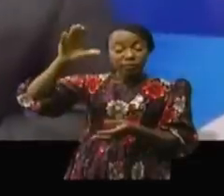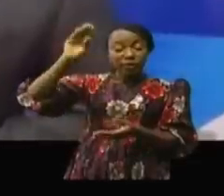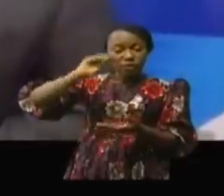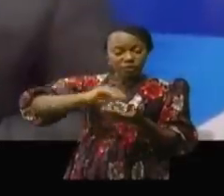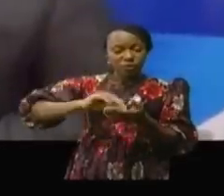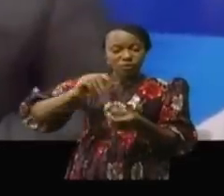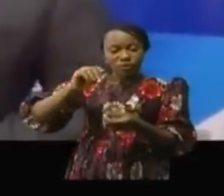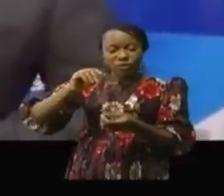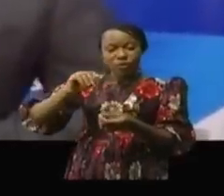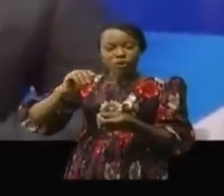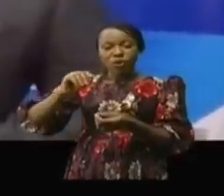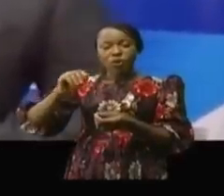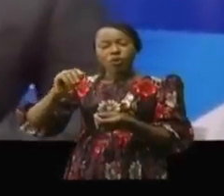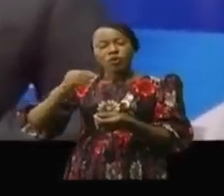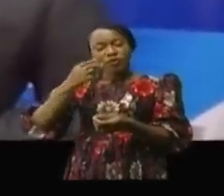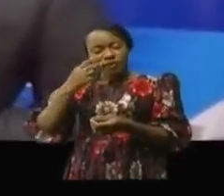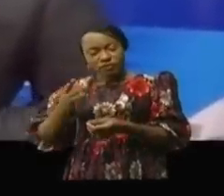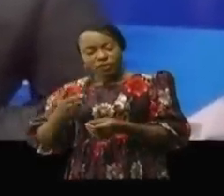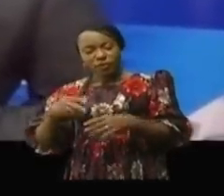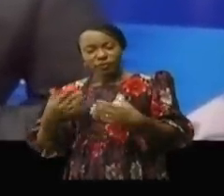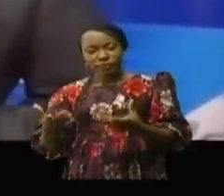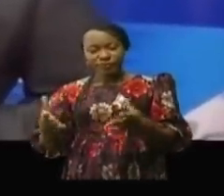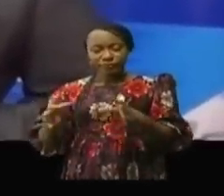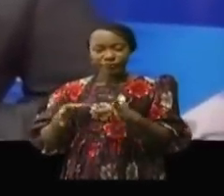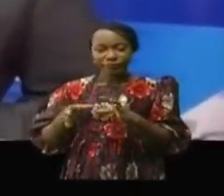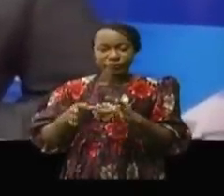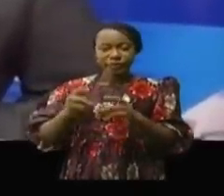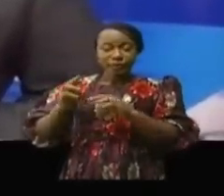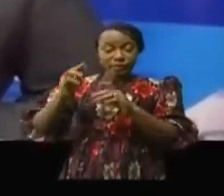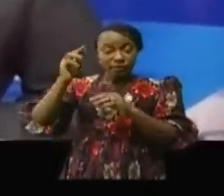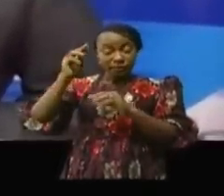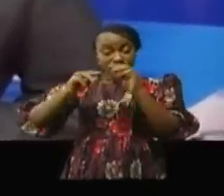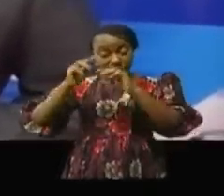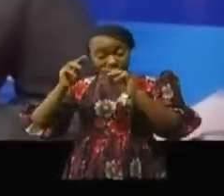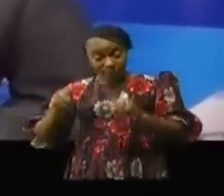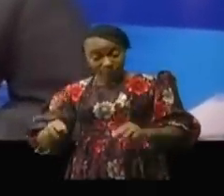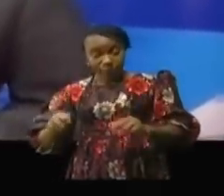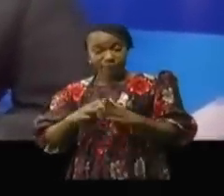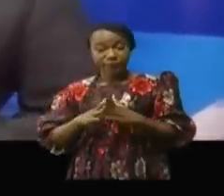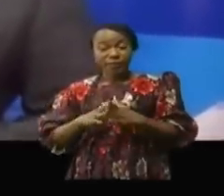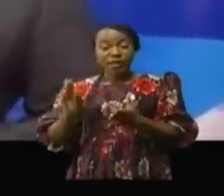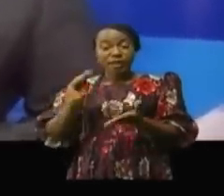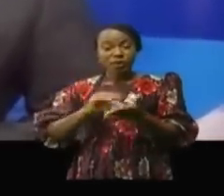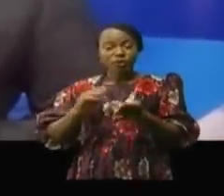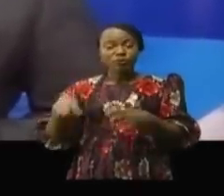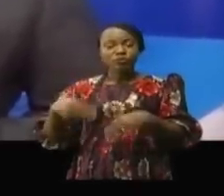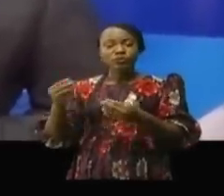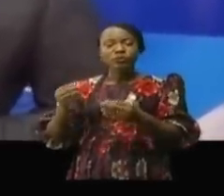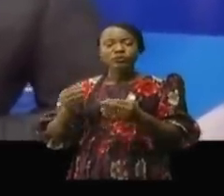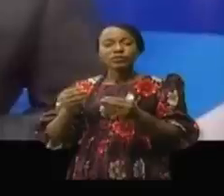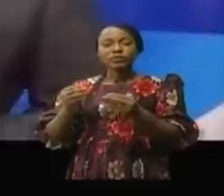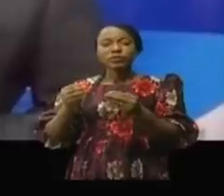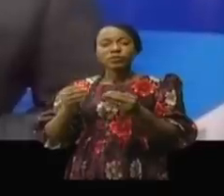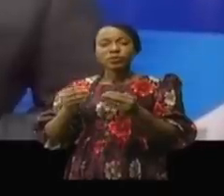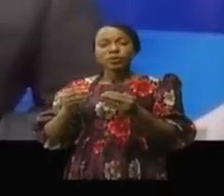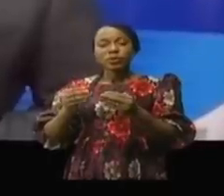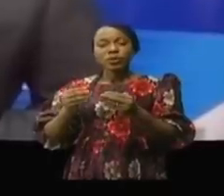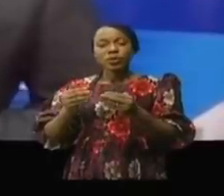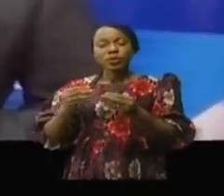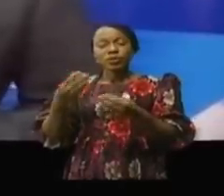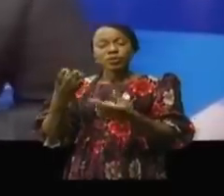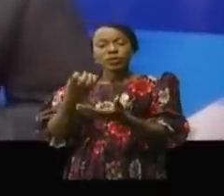nombre d'agents et des besoins réels du ministère en question. Et donc nous avons chargé le secrétaire général à